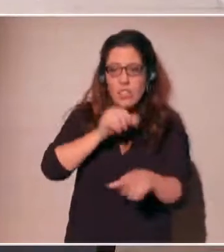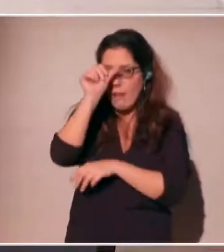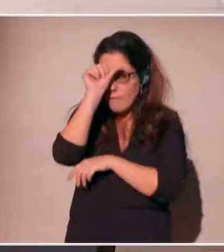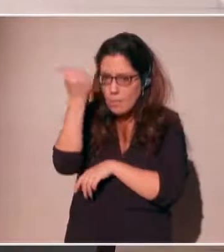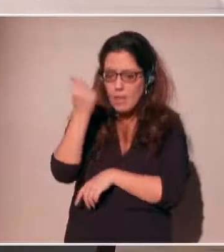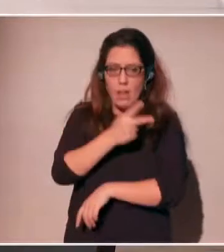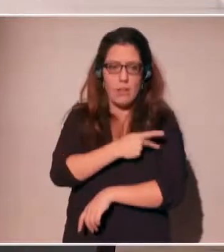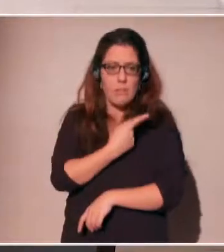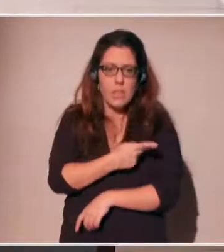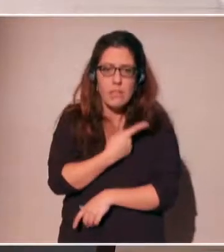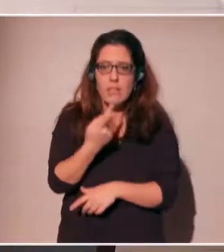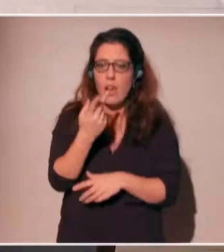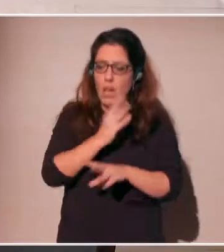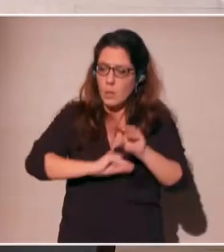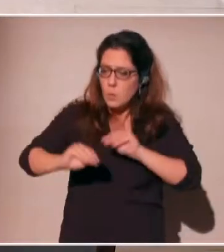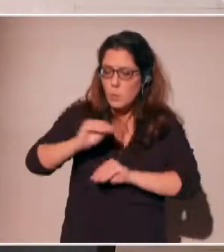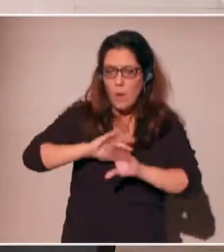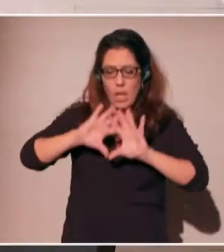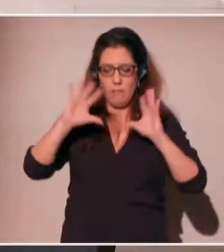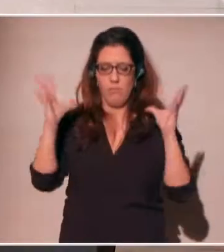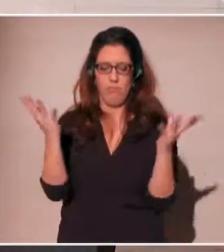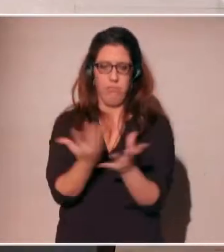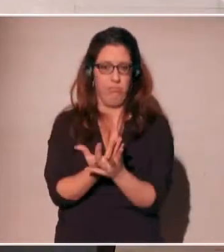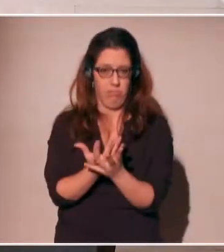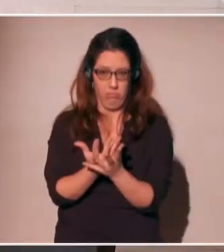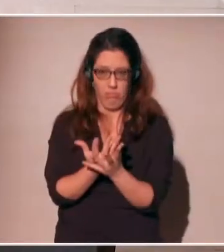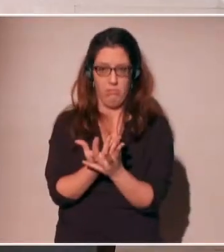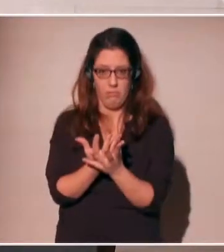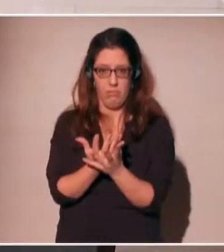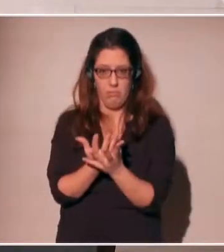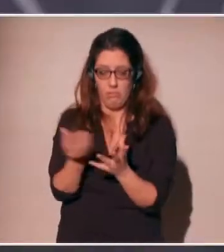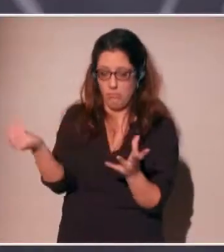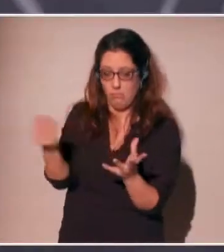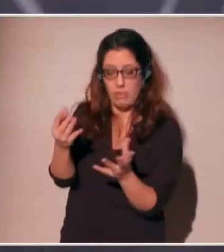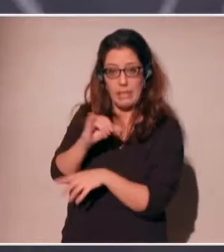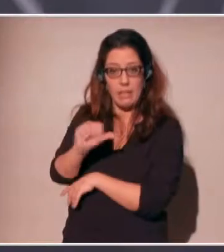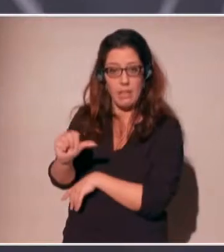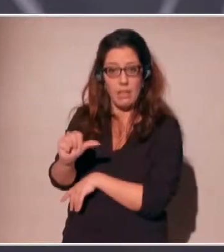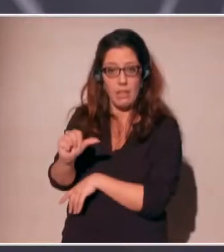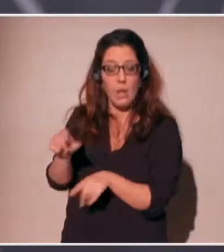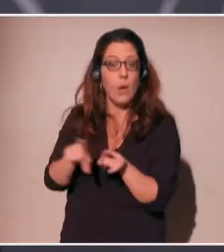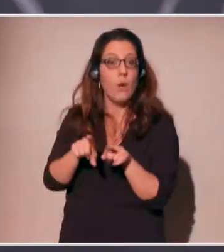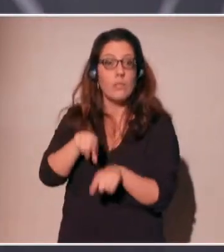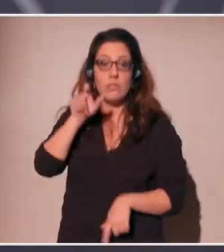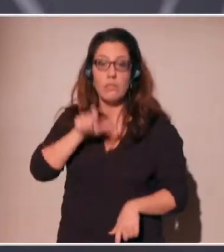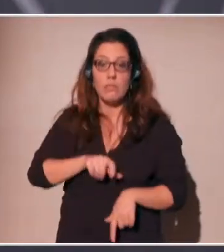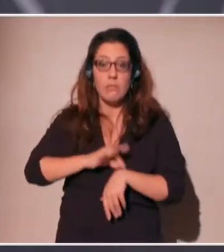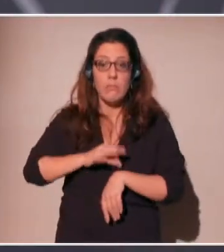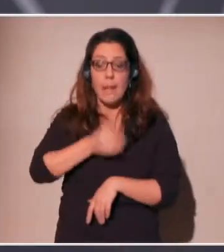qui soignent des patients hospitalisés, ou encore un patient qui attend aux urgences